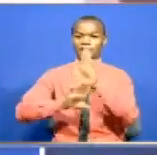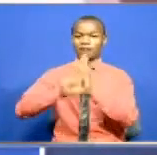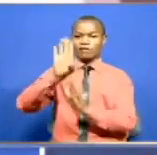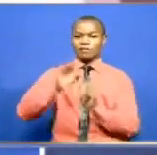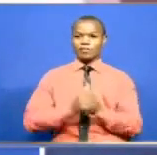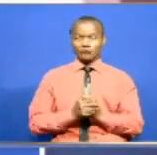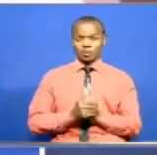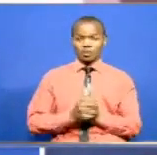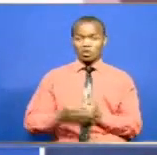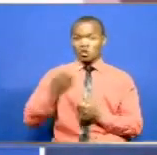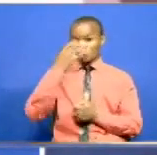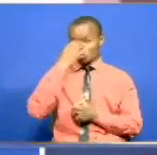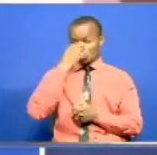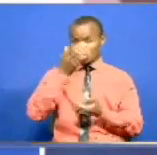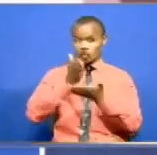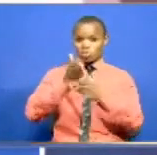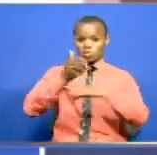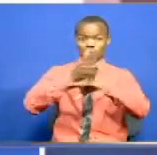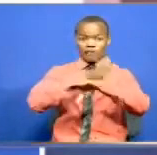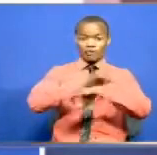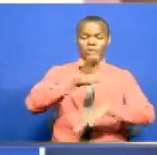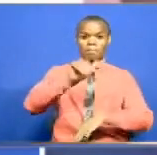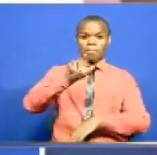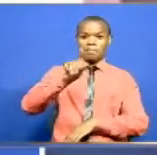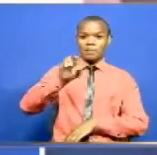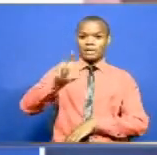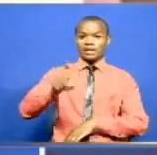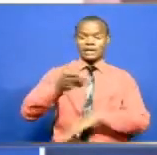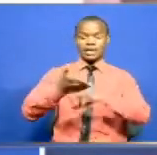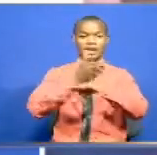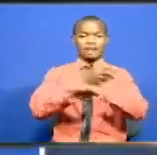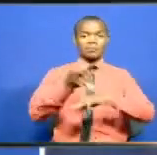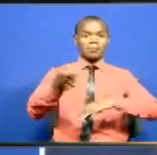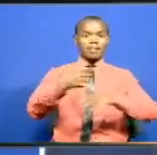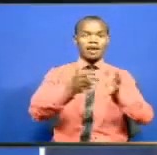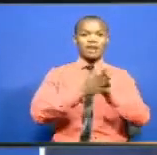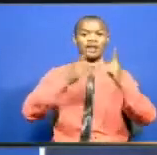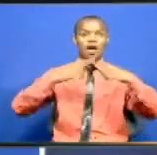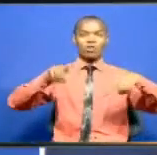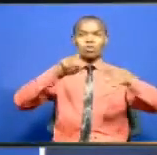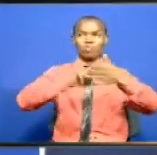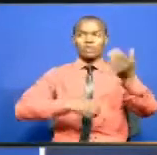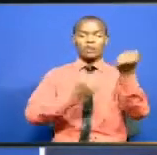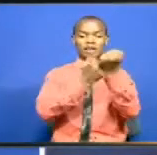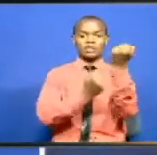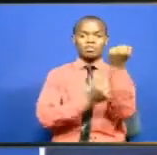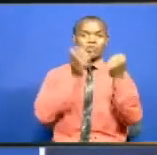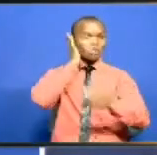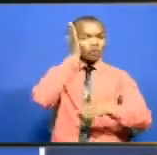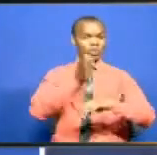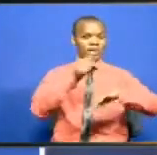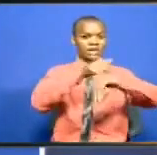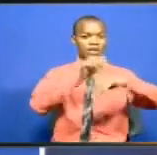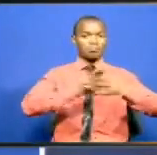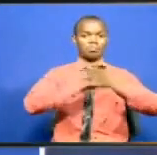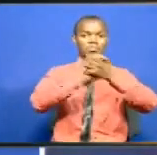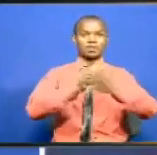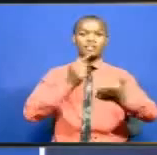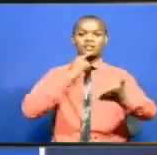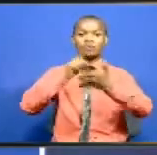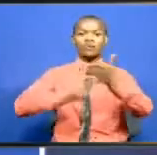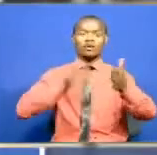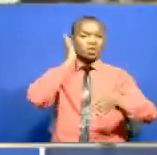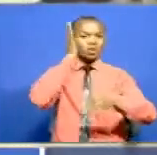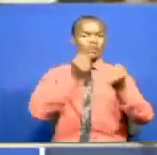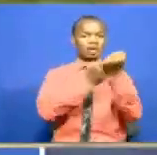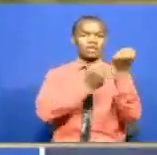alikuwa mwenyeji wa Bader miezi mitatu iliyopita na kutangaza kumuunga mkono baada ya chama cha Jubilee kuamua kumuunga mkono Omar Boga wa